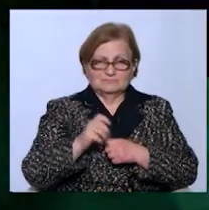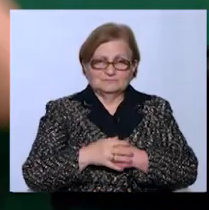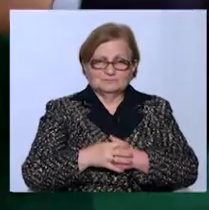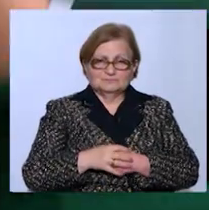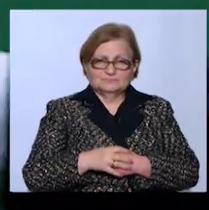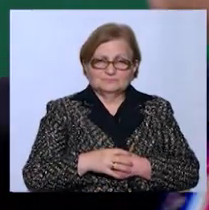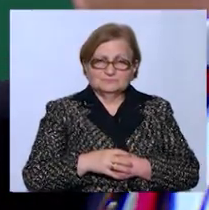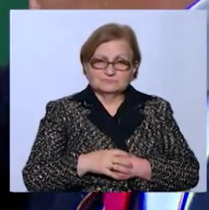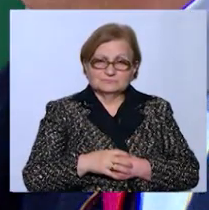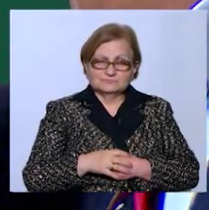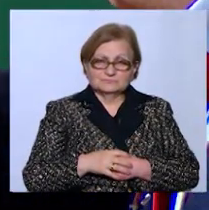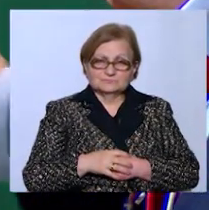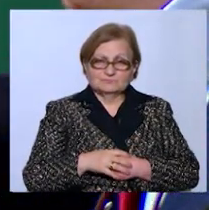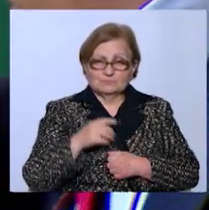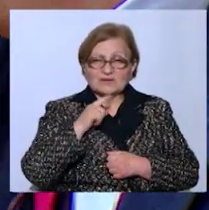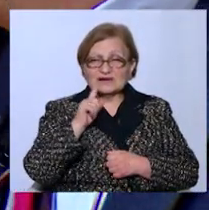აი